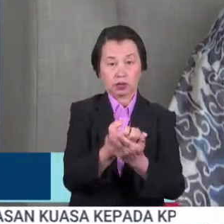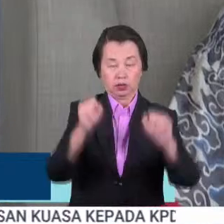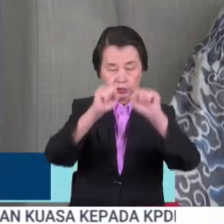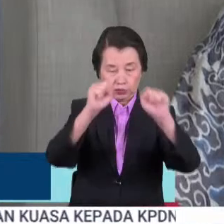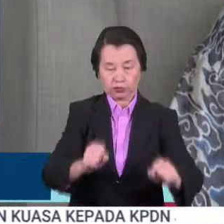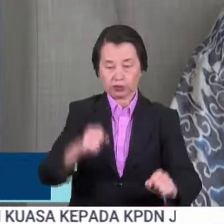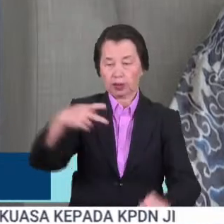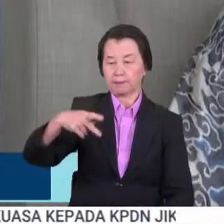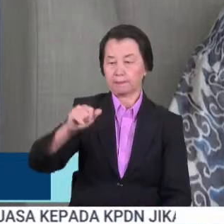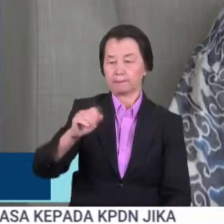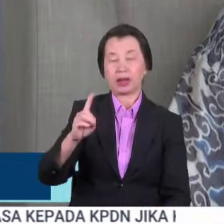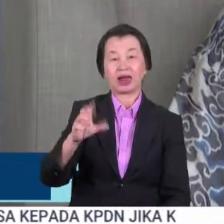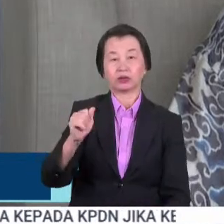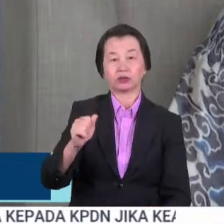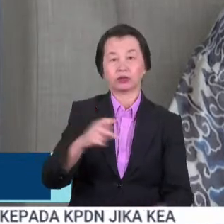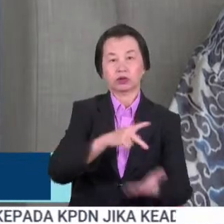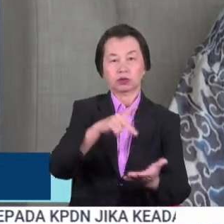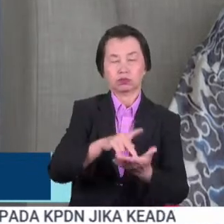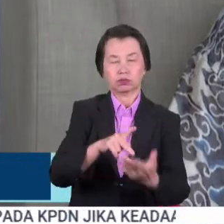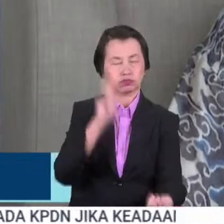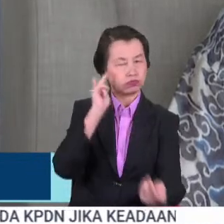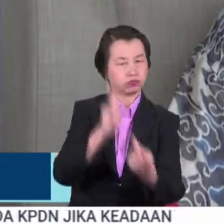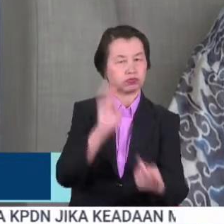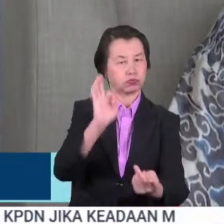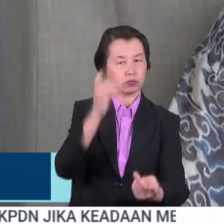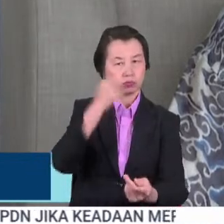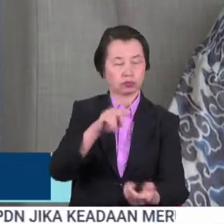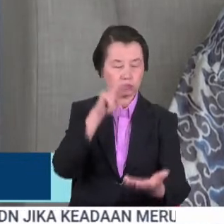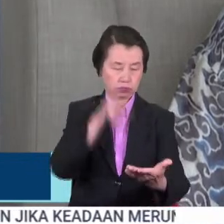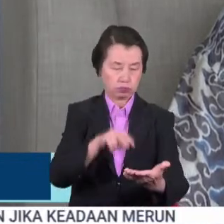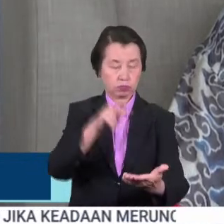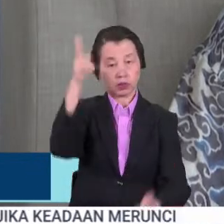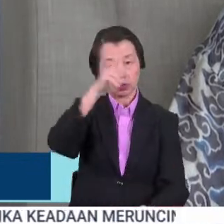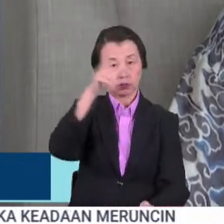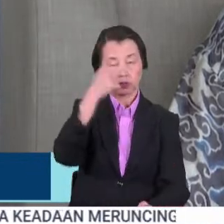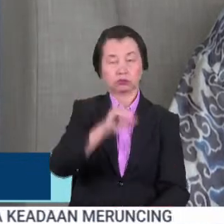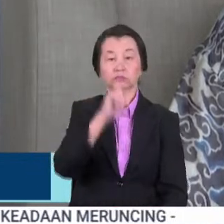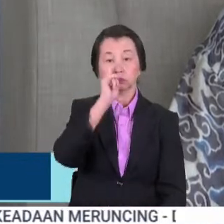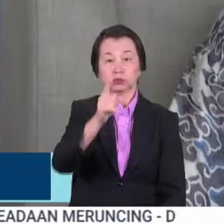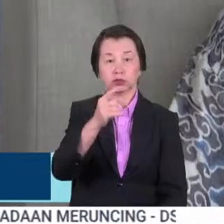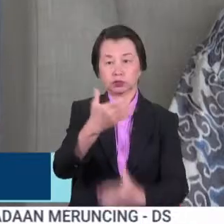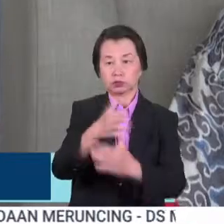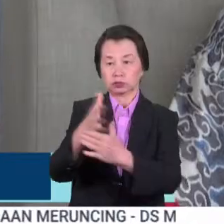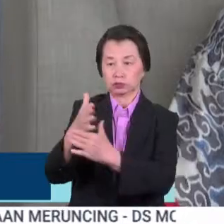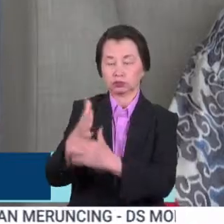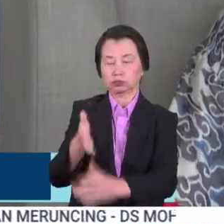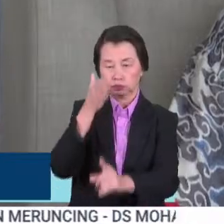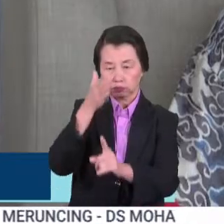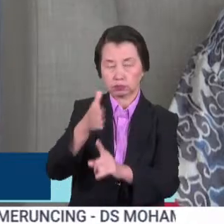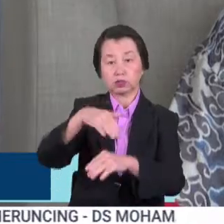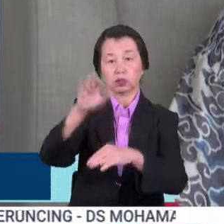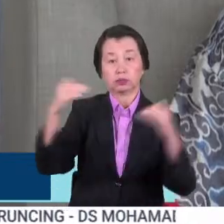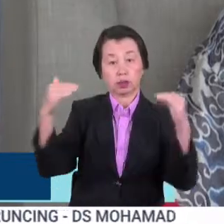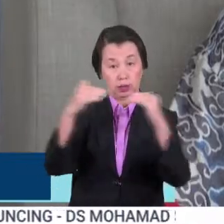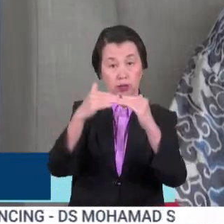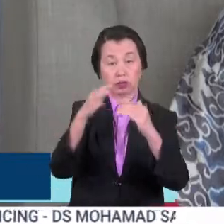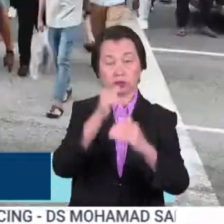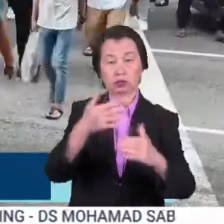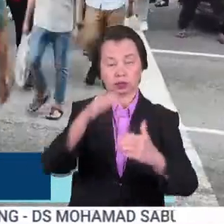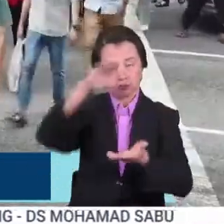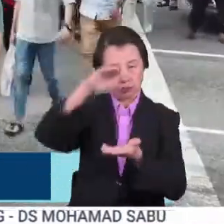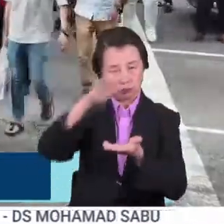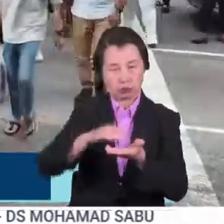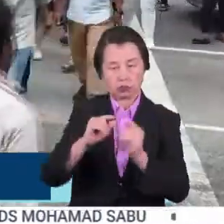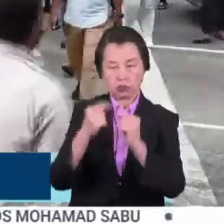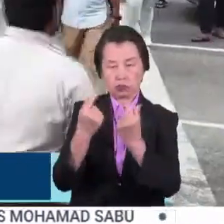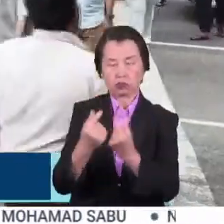menjadi satu pangkalan data paling lengkap bagi rujukan kerajaan. Ia memastikan agihan subsidi bersasar lebih adil dan